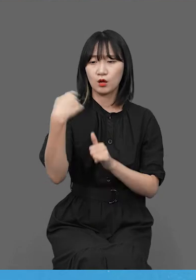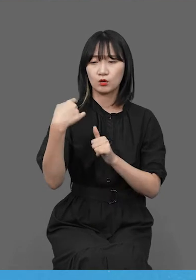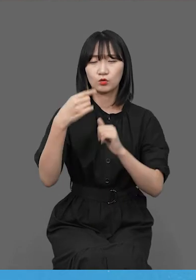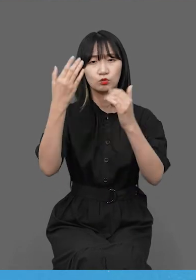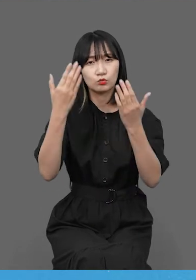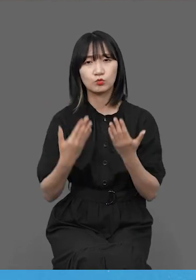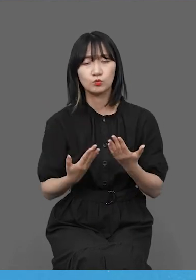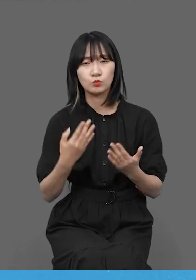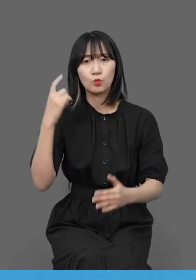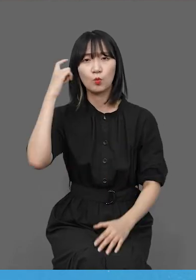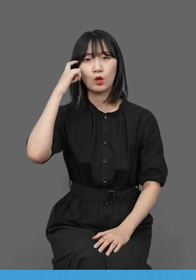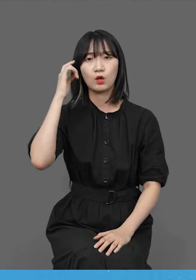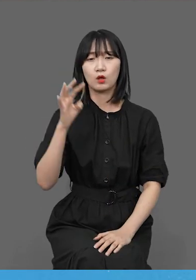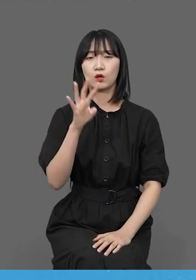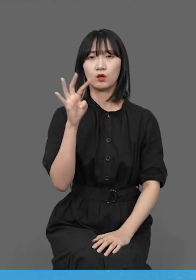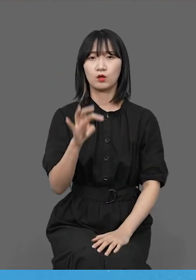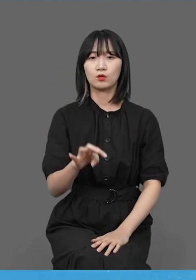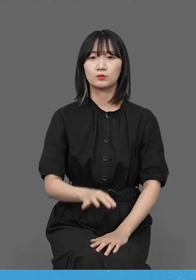하는가?